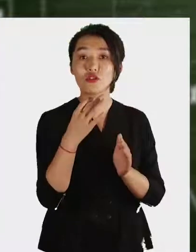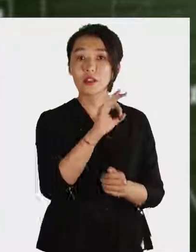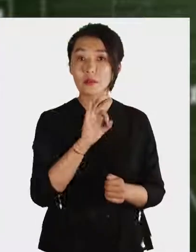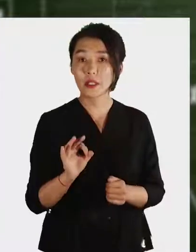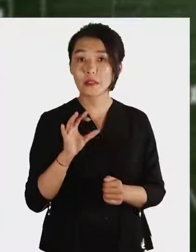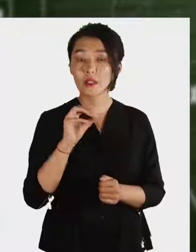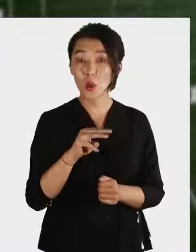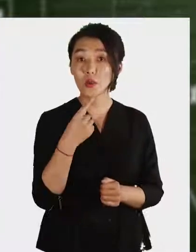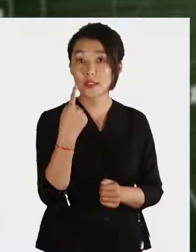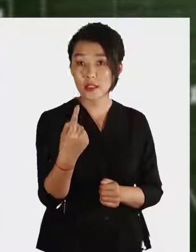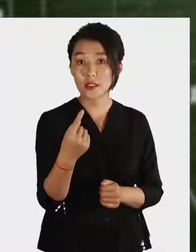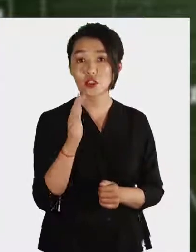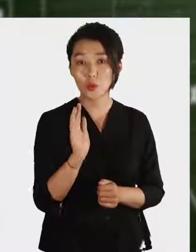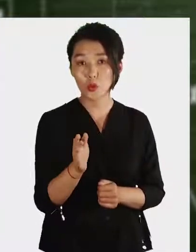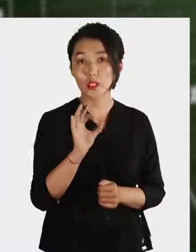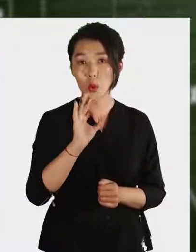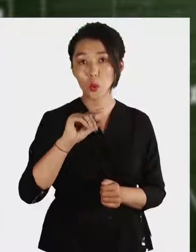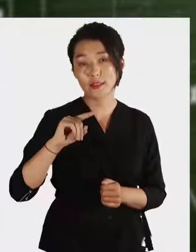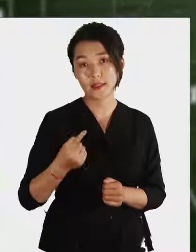74% от 1 будет